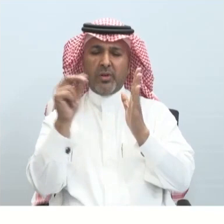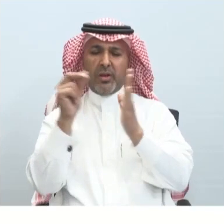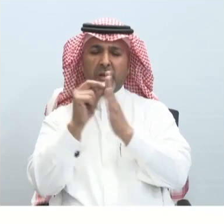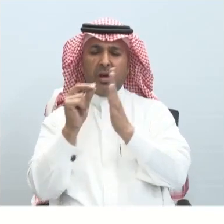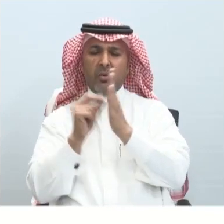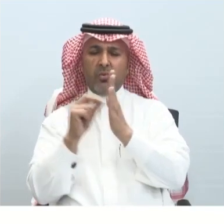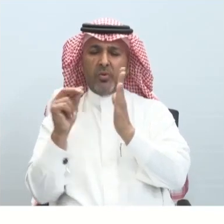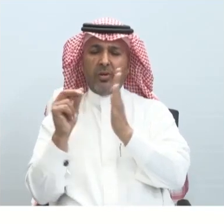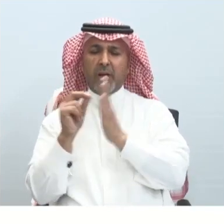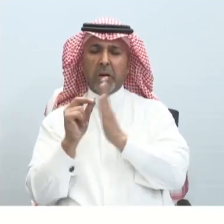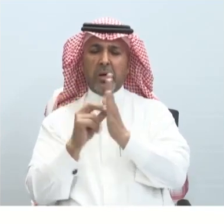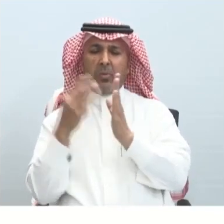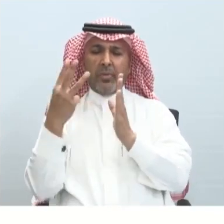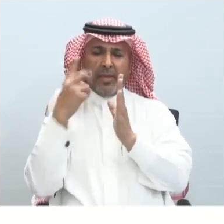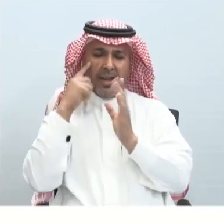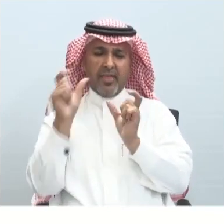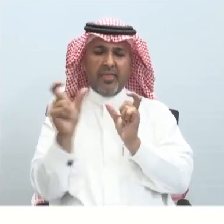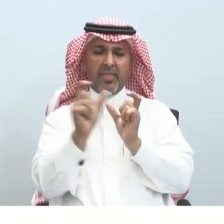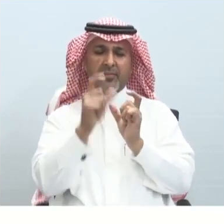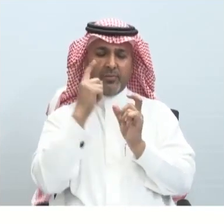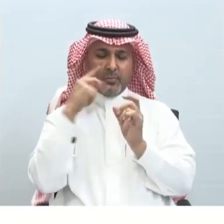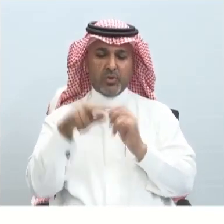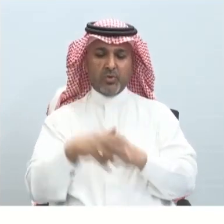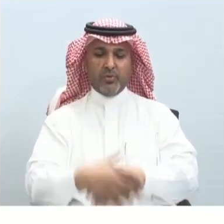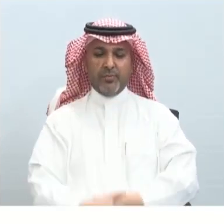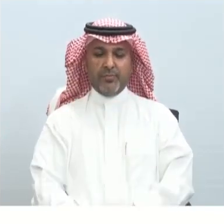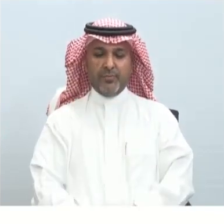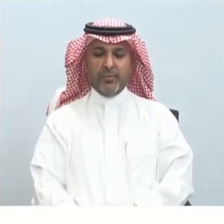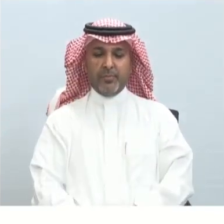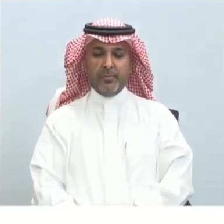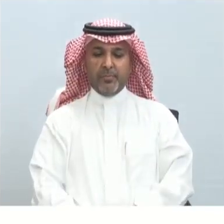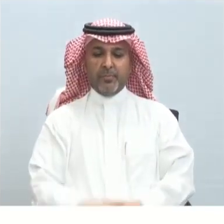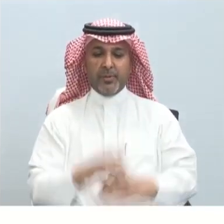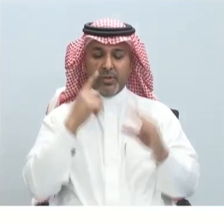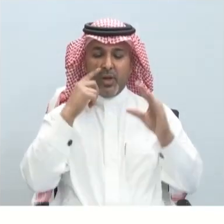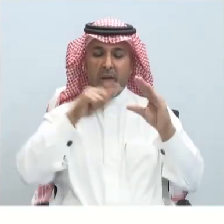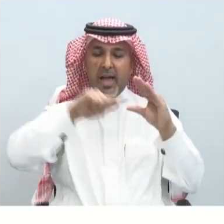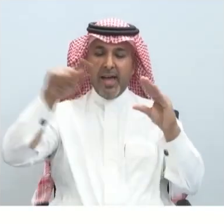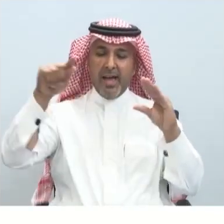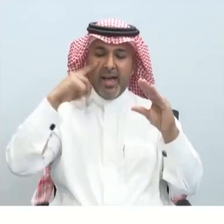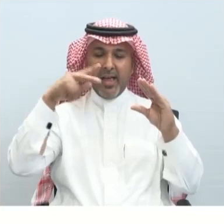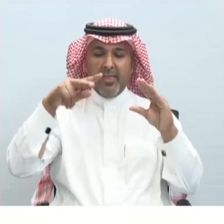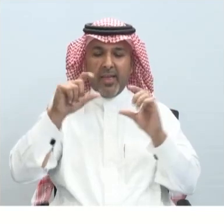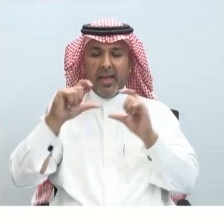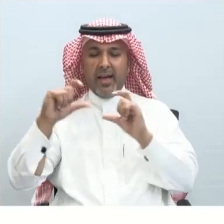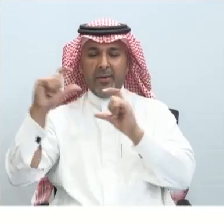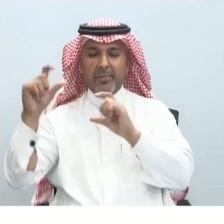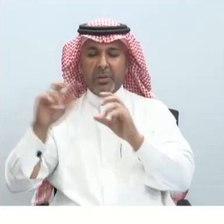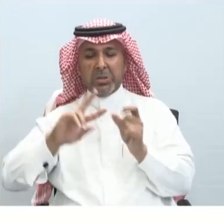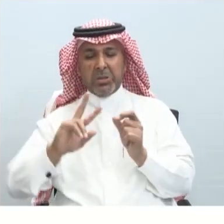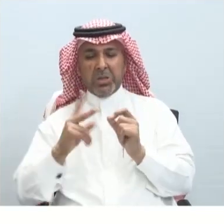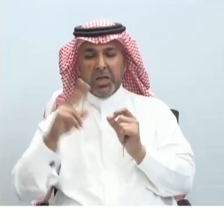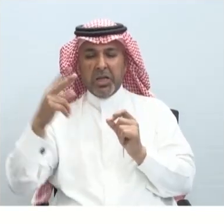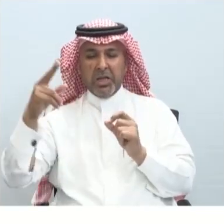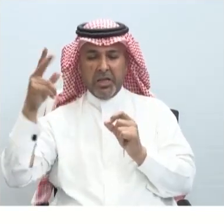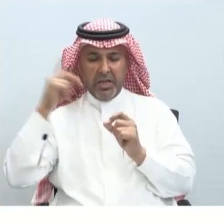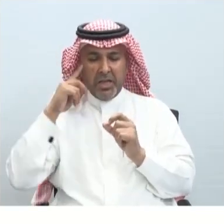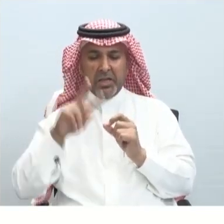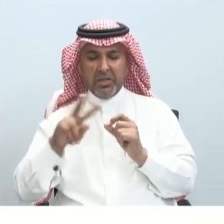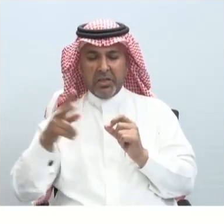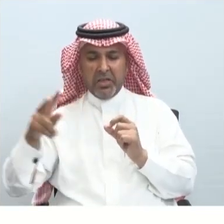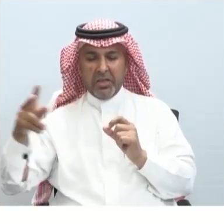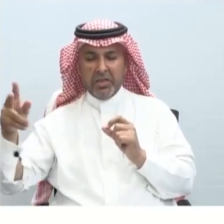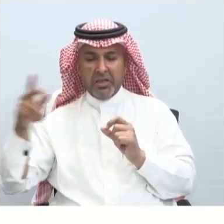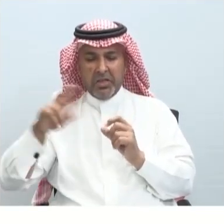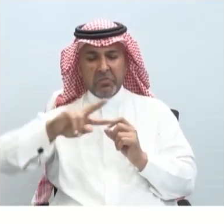وزاويه محصوره ضلعين وزاويه محصوره مثلا سي تاخذ انت الضلع ايه